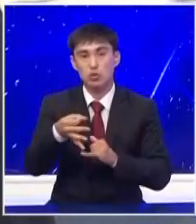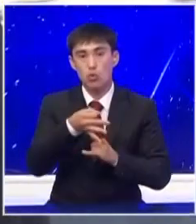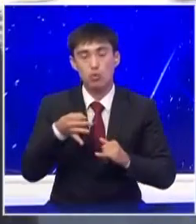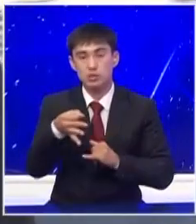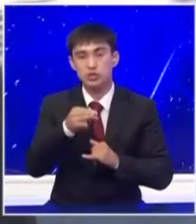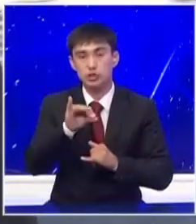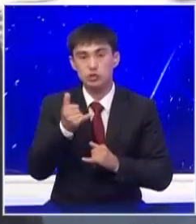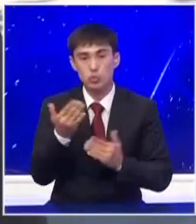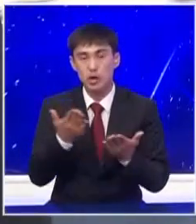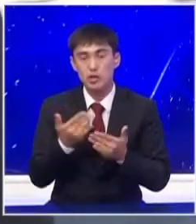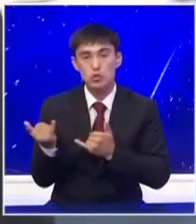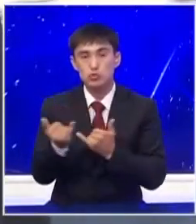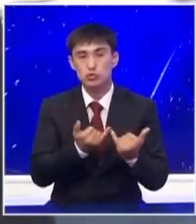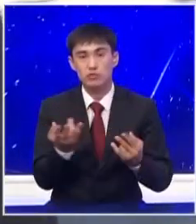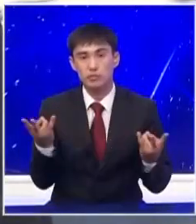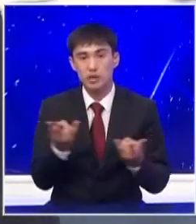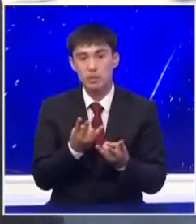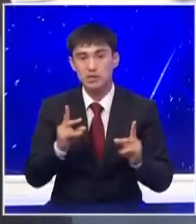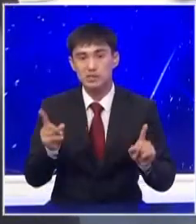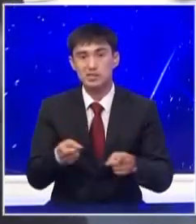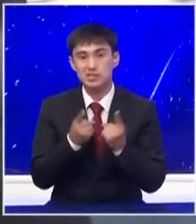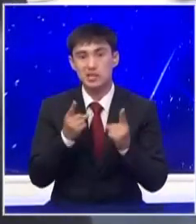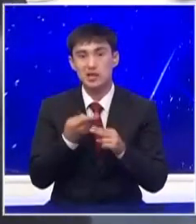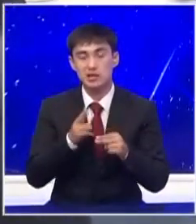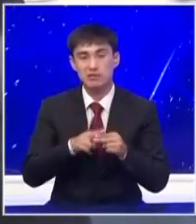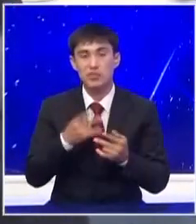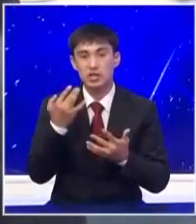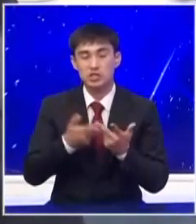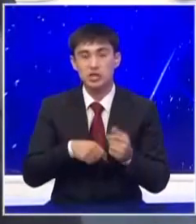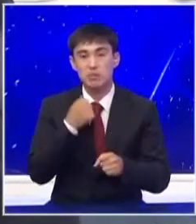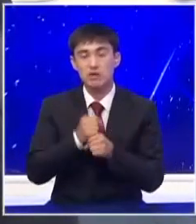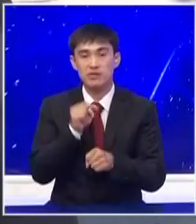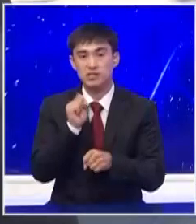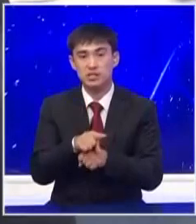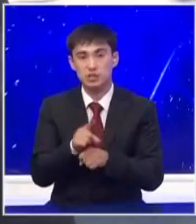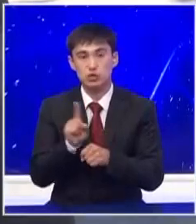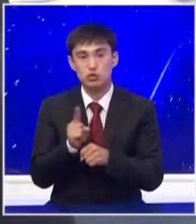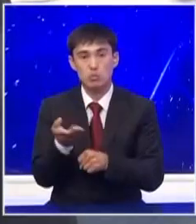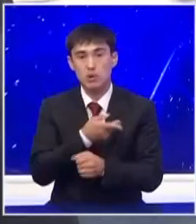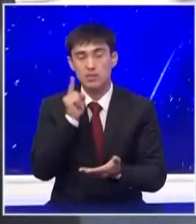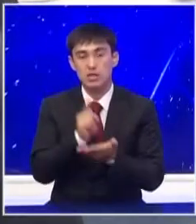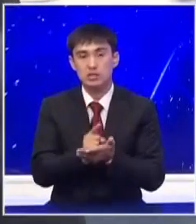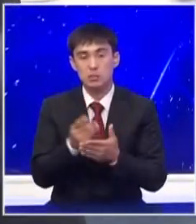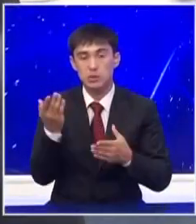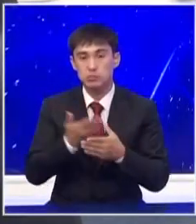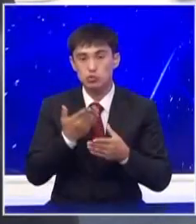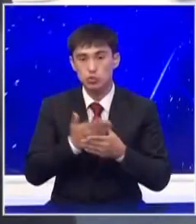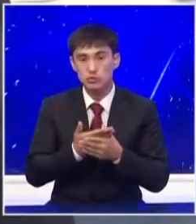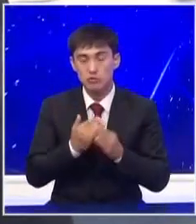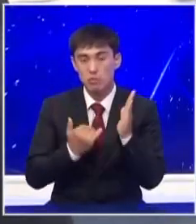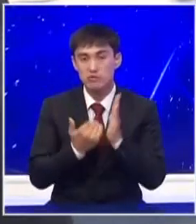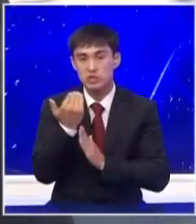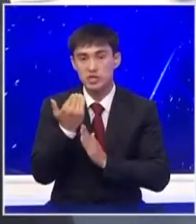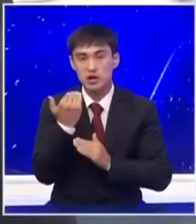области Жетысу, какие условия нам необходимо создать для этого. Считаем основной задачей то, что мы должны поспособствовать